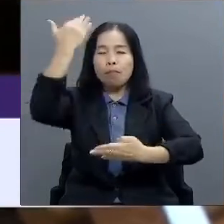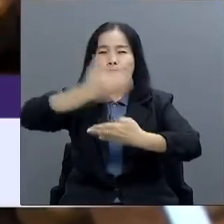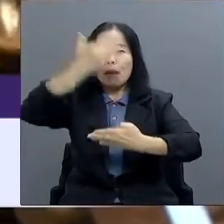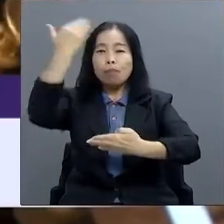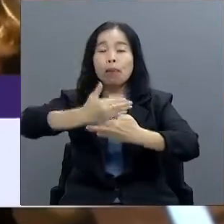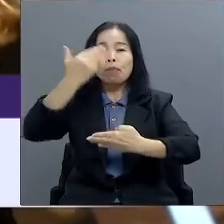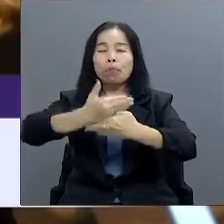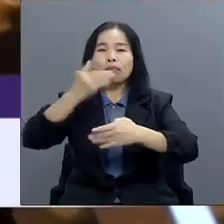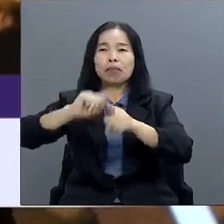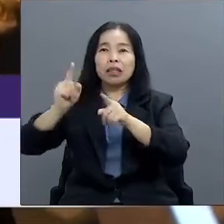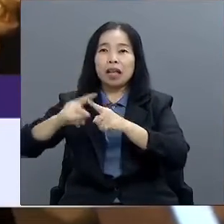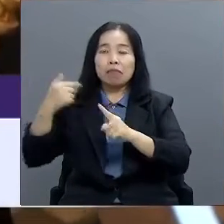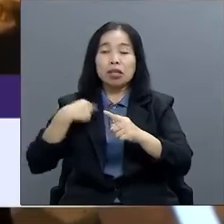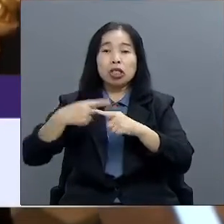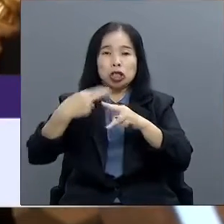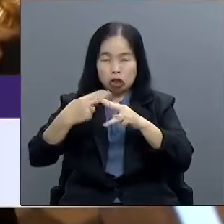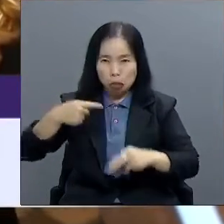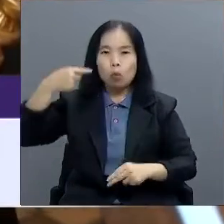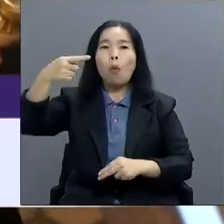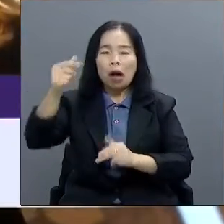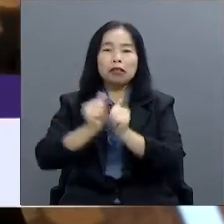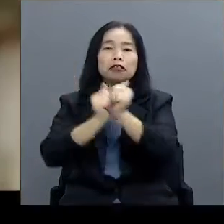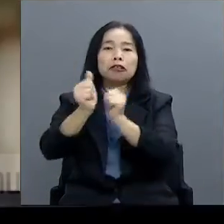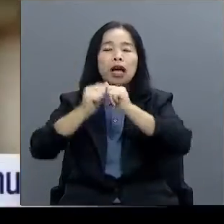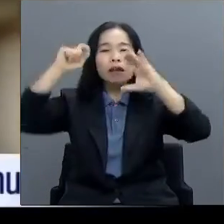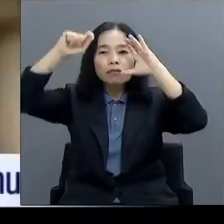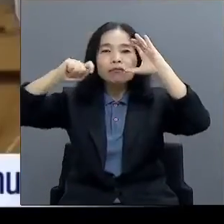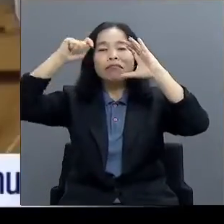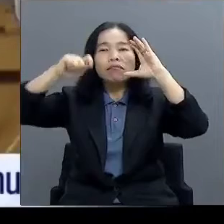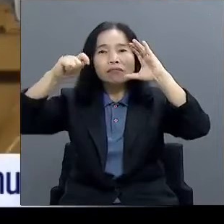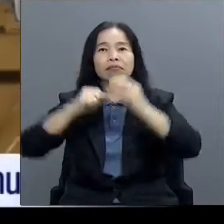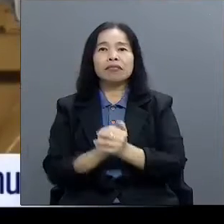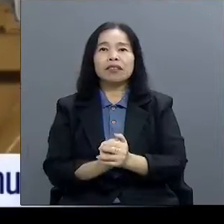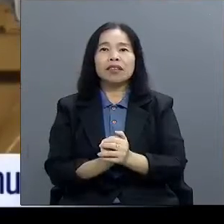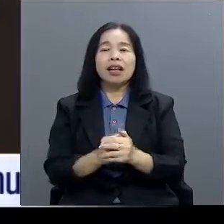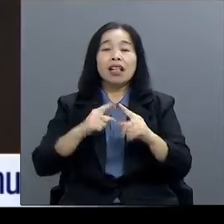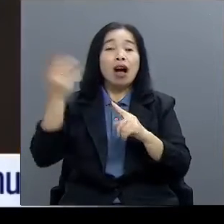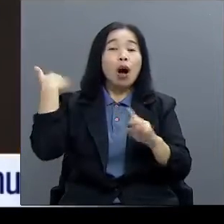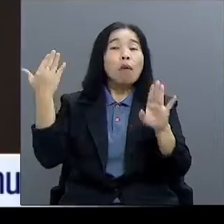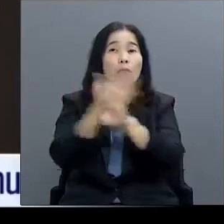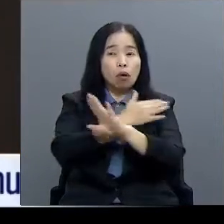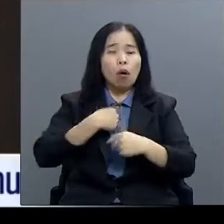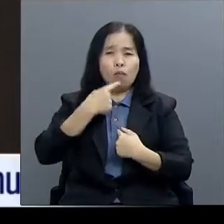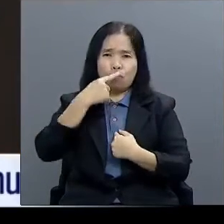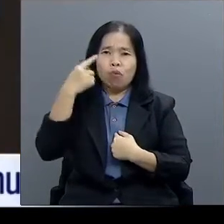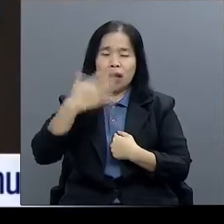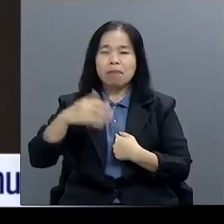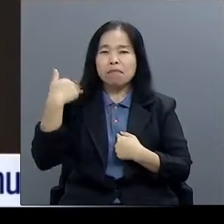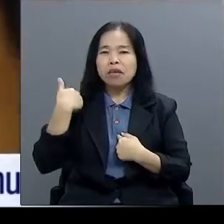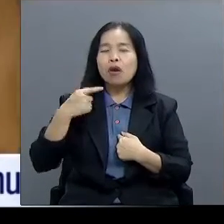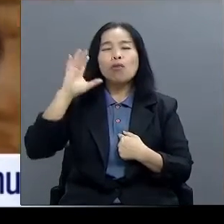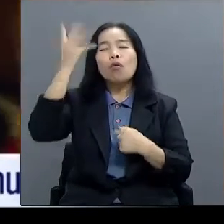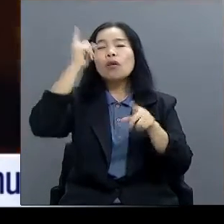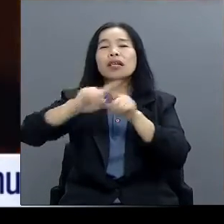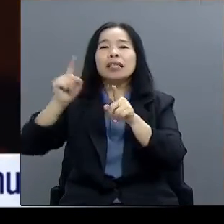การ์6สาขารวมถึงสาขาใหญ่อย่างภาพยนตร์ยอดเยี่ยมซึ่งครั้งหนึ่งเขาเคยฝากคำพูดเจ็บๆไว้บนเวทีลูกโลกทอง